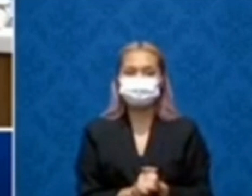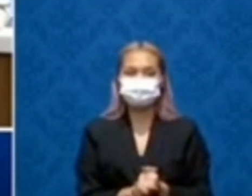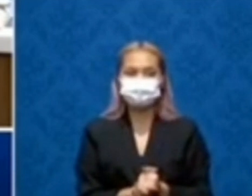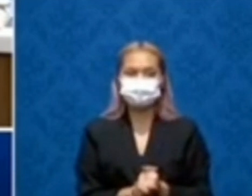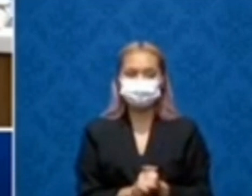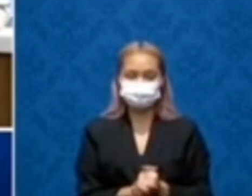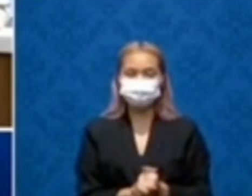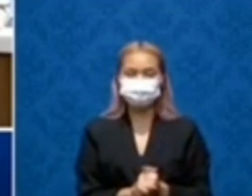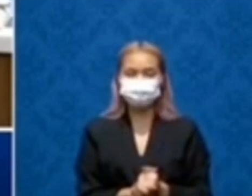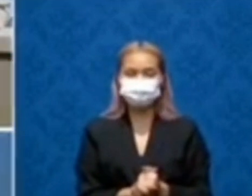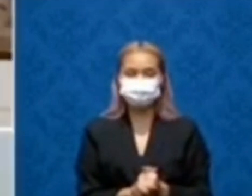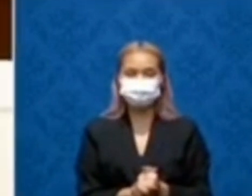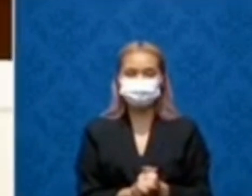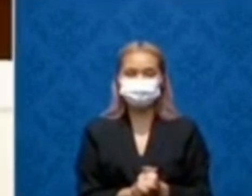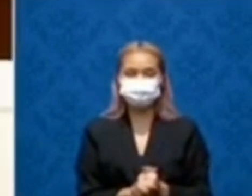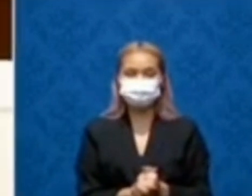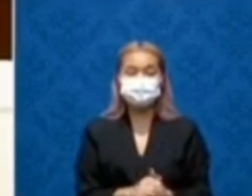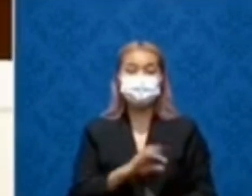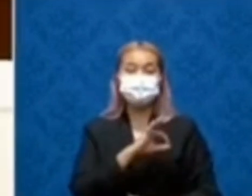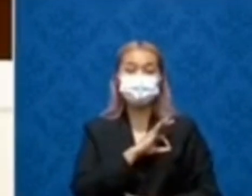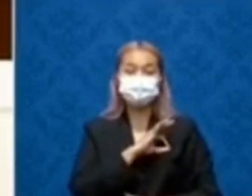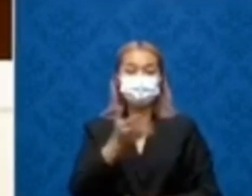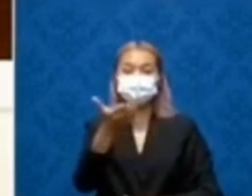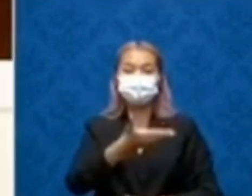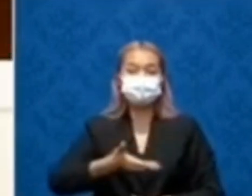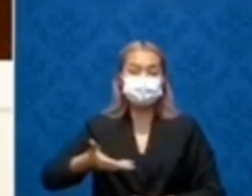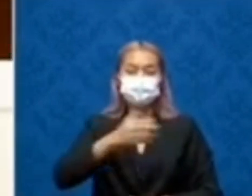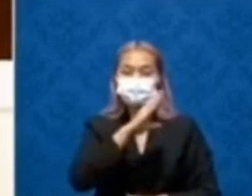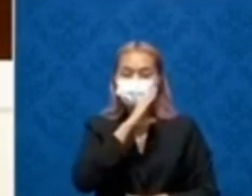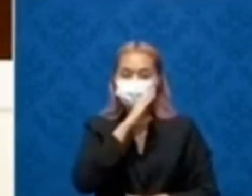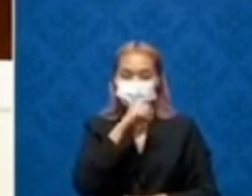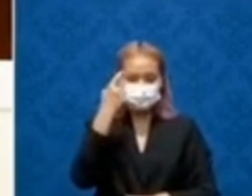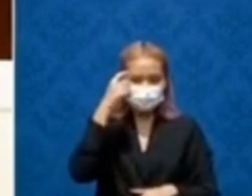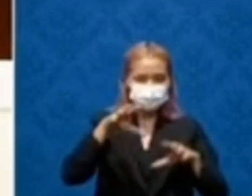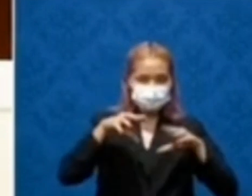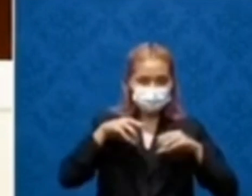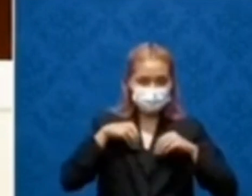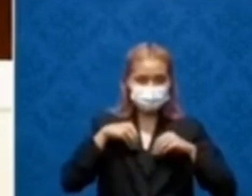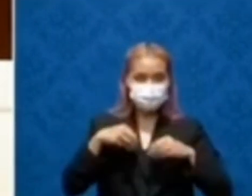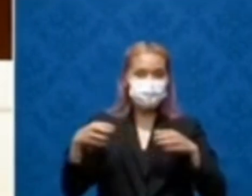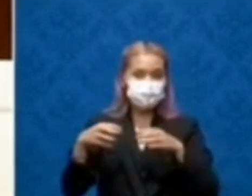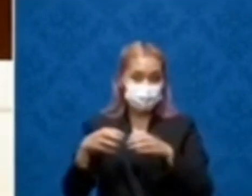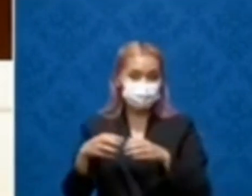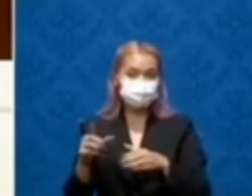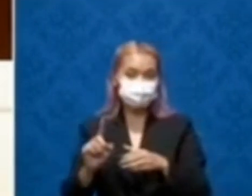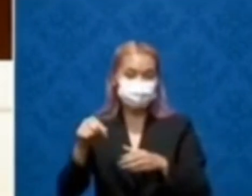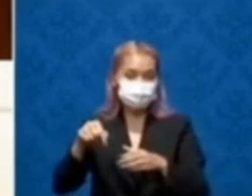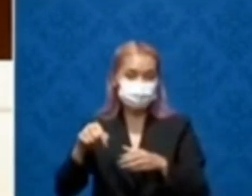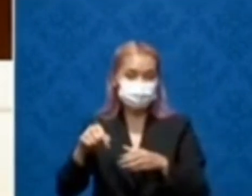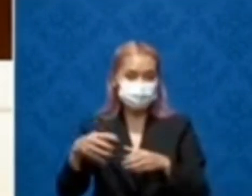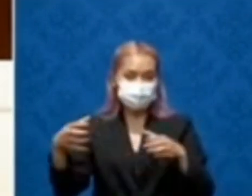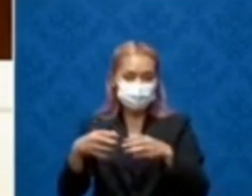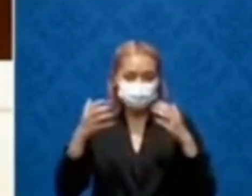เป็นไปได้ที่สมาชิกพูดว่าเราเคยชินกับคำถามว่าเห็นด้วยกรรมการเสียงข้างมากหรือเห็นด้วยกรรมการเสียง